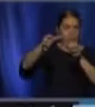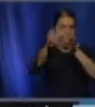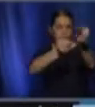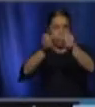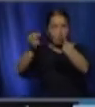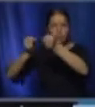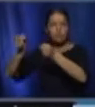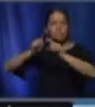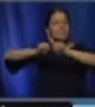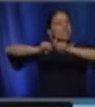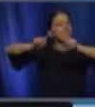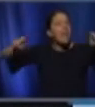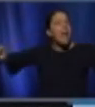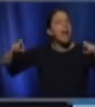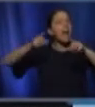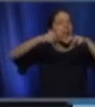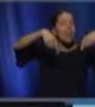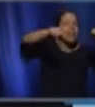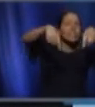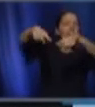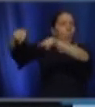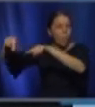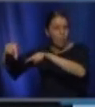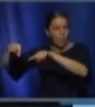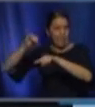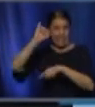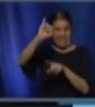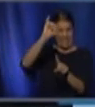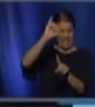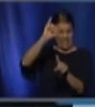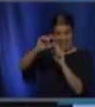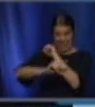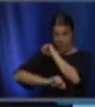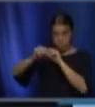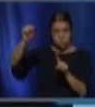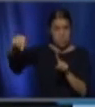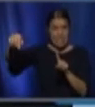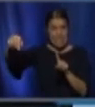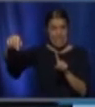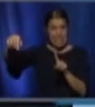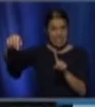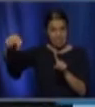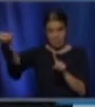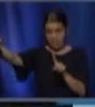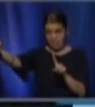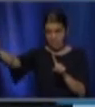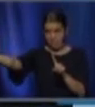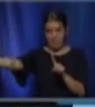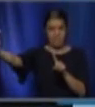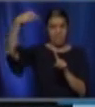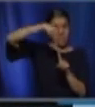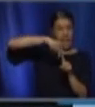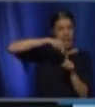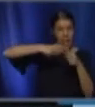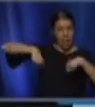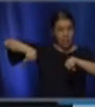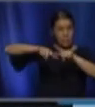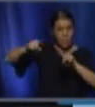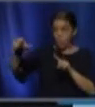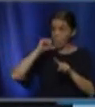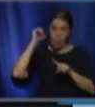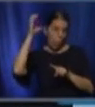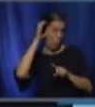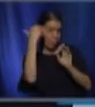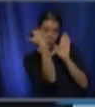Et si jamais les consignes ne sont pas respectées, c'est possible. Ce n'est pas la première fois qu'on a vu dans l'ensemble du Canada, même, je vous